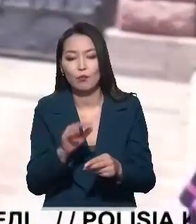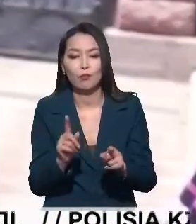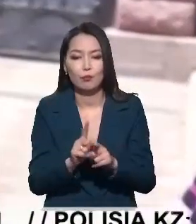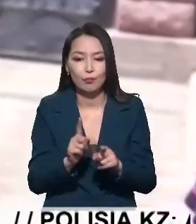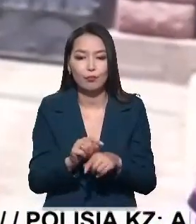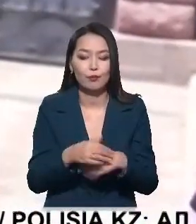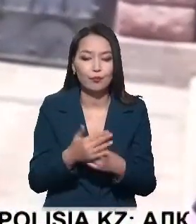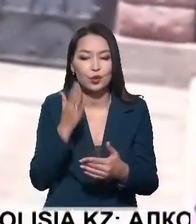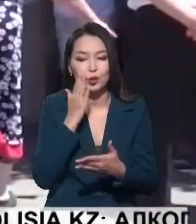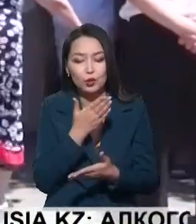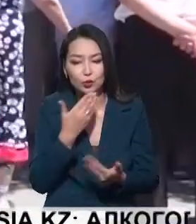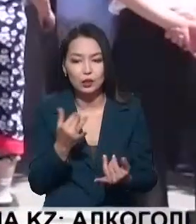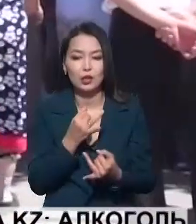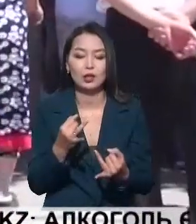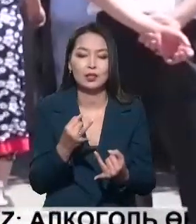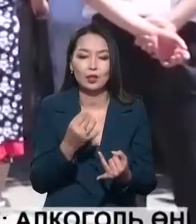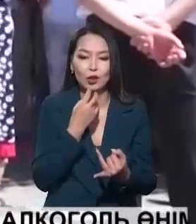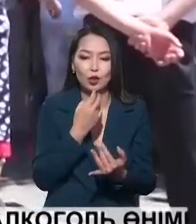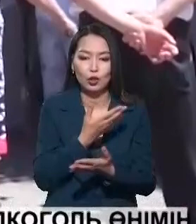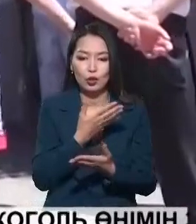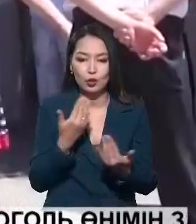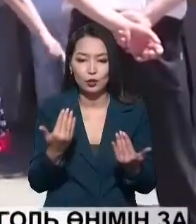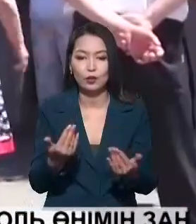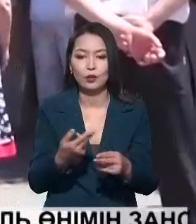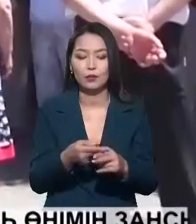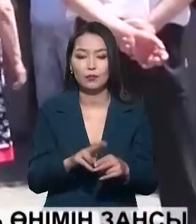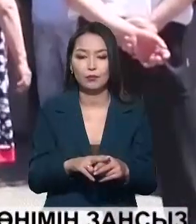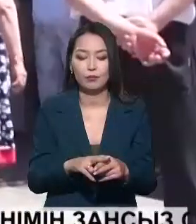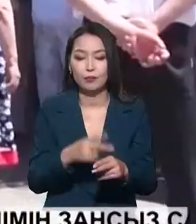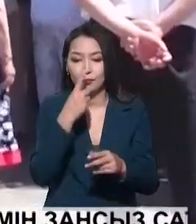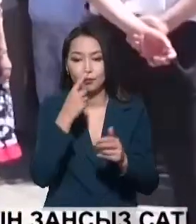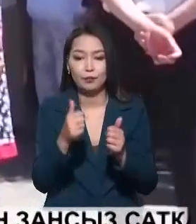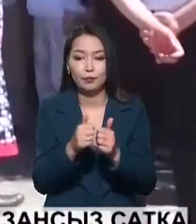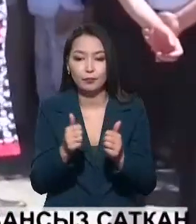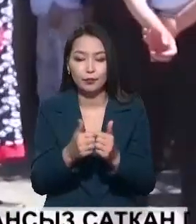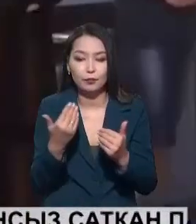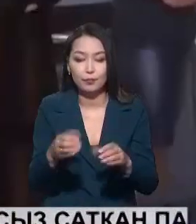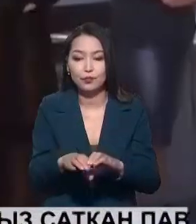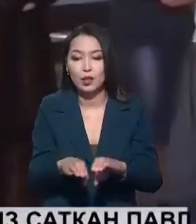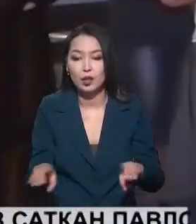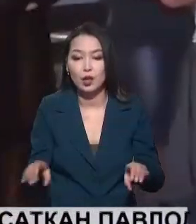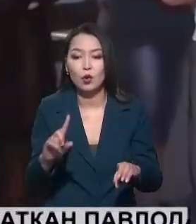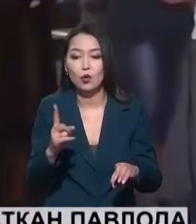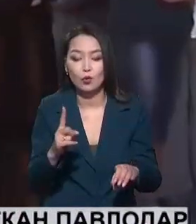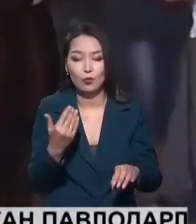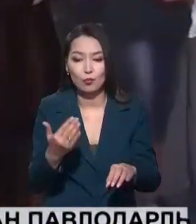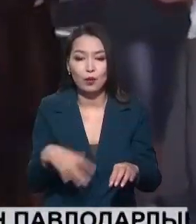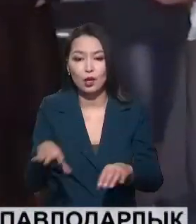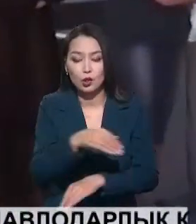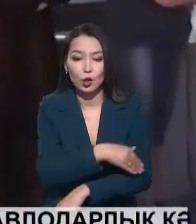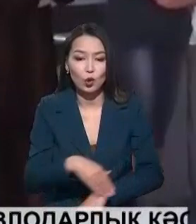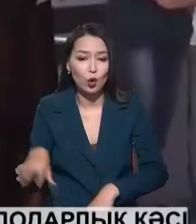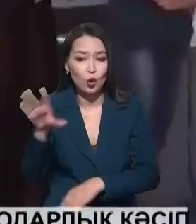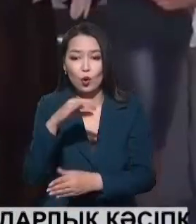Не ұйқы жоқ, не күлкі жоқ. Если мораторий на канализацию... Жақын арада кірмейді дейді кәріз жүйесі. Айналамыздағы көшелердің бәрінде